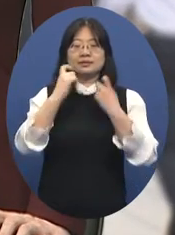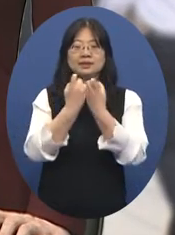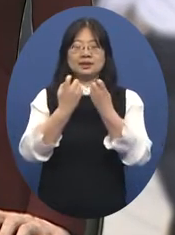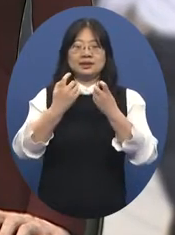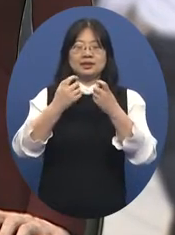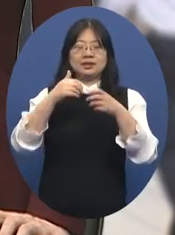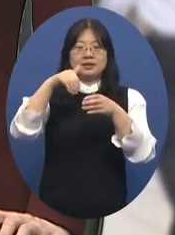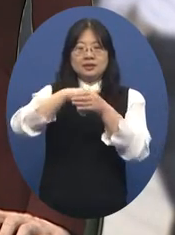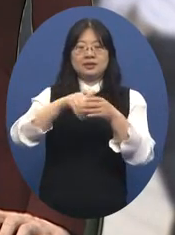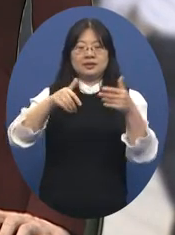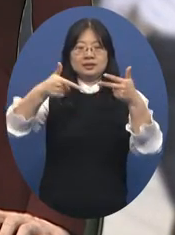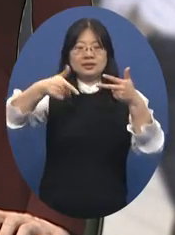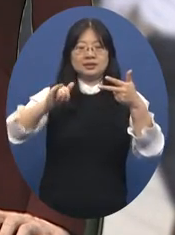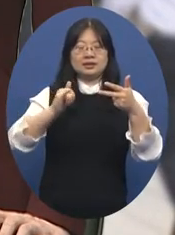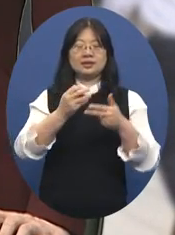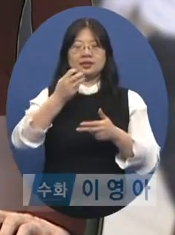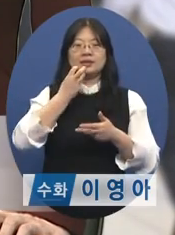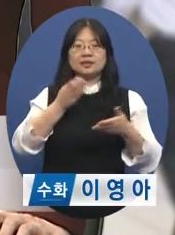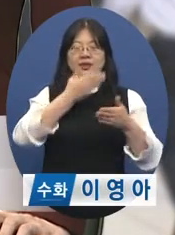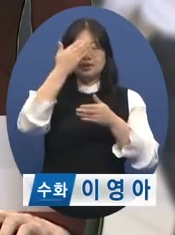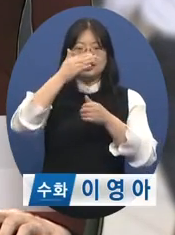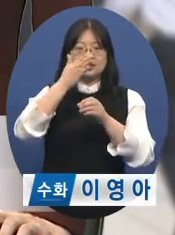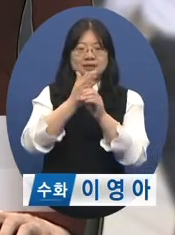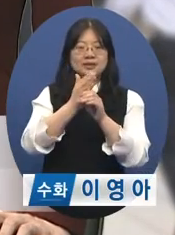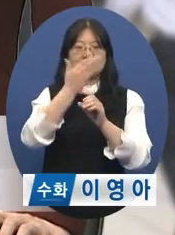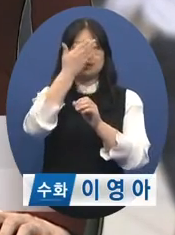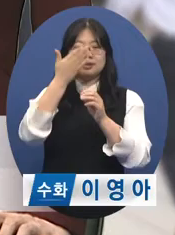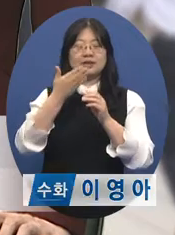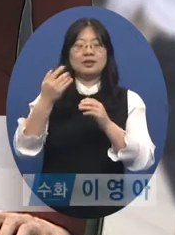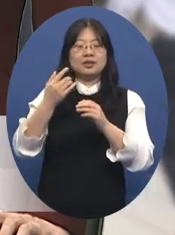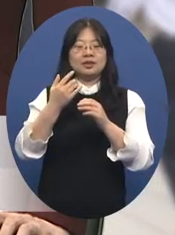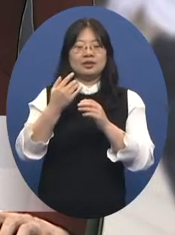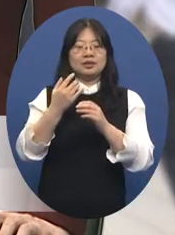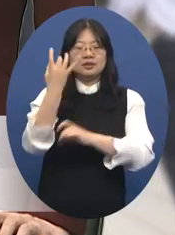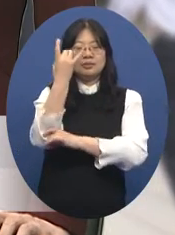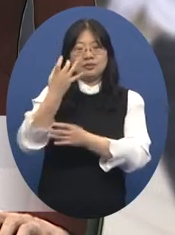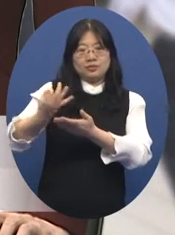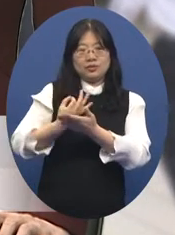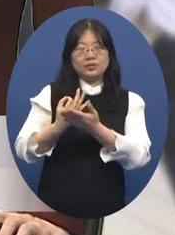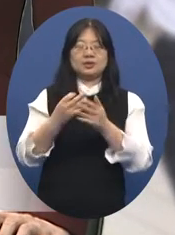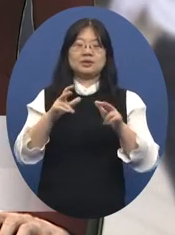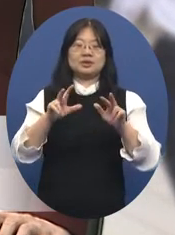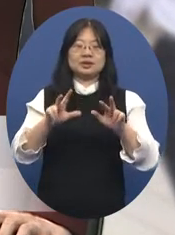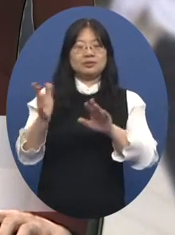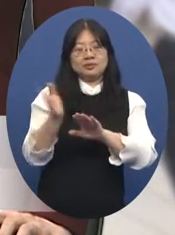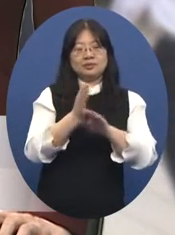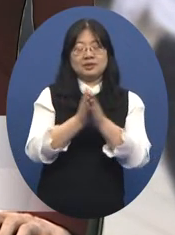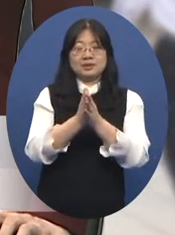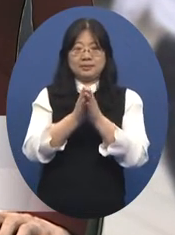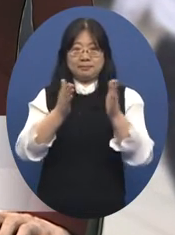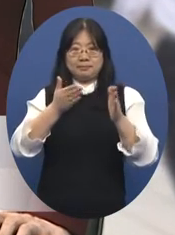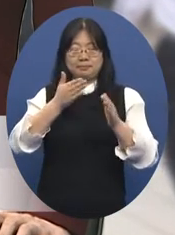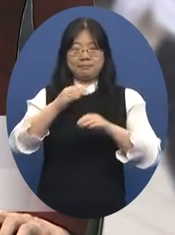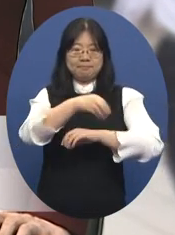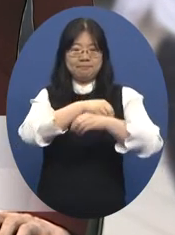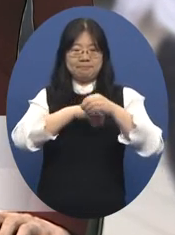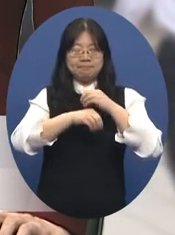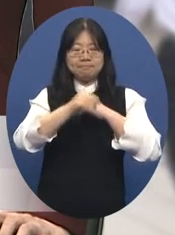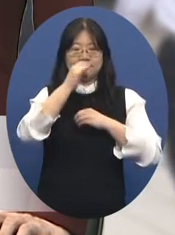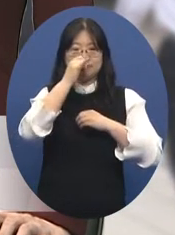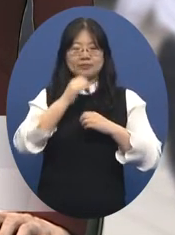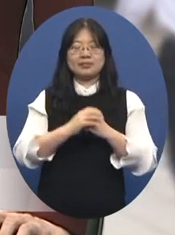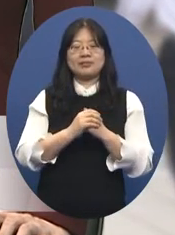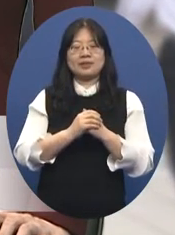민선 3기 경기도의 핵심 청년 정책인 청년 기본소득이 본격적으로 시행됩니다. 도내 3년 이상 거주한